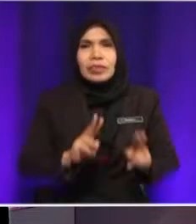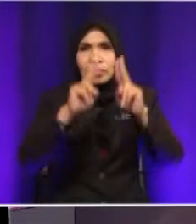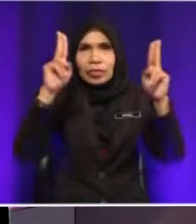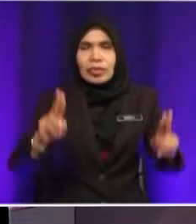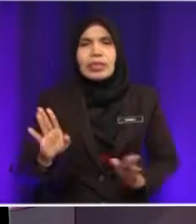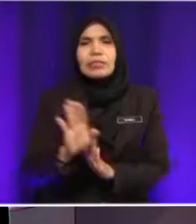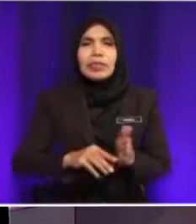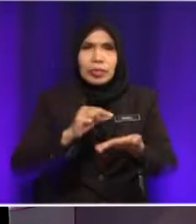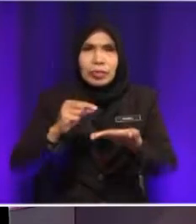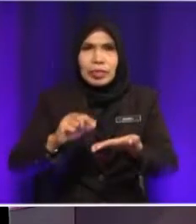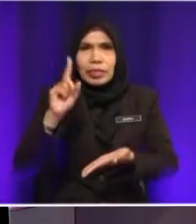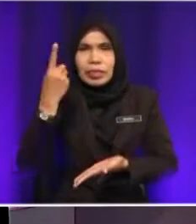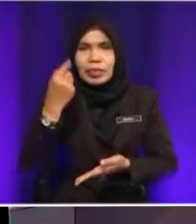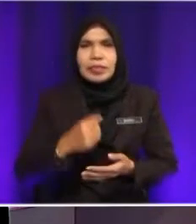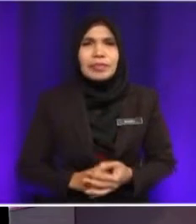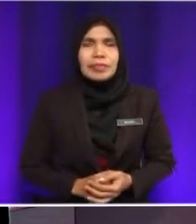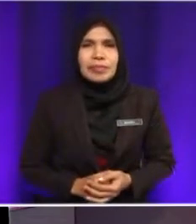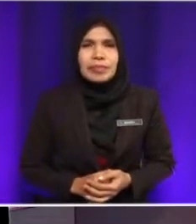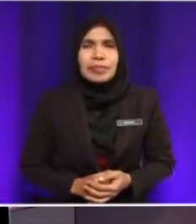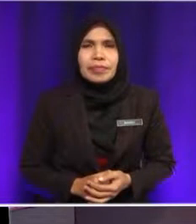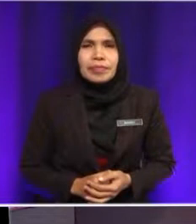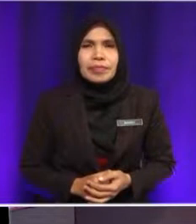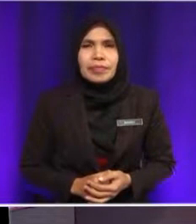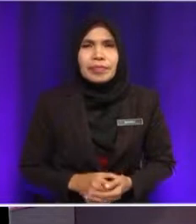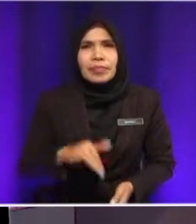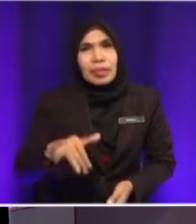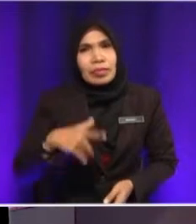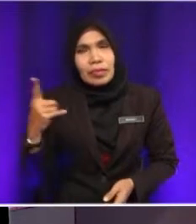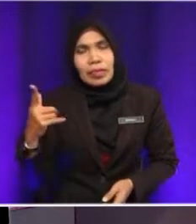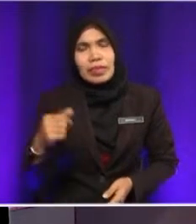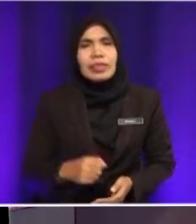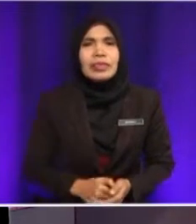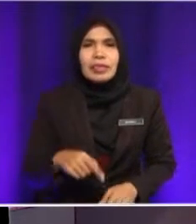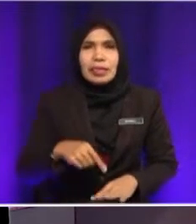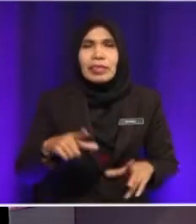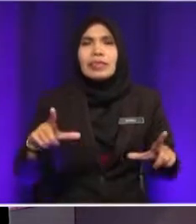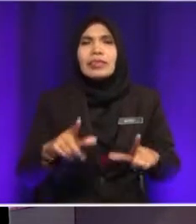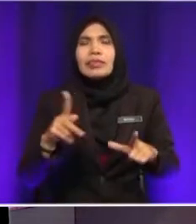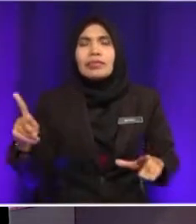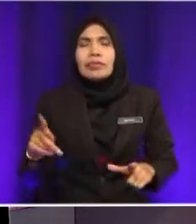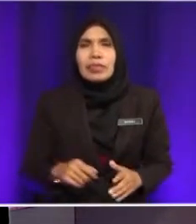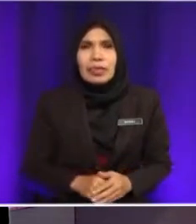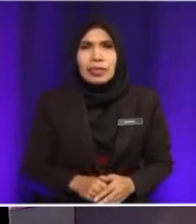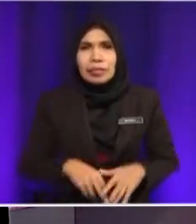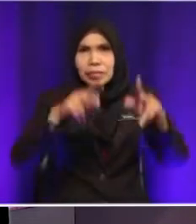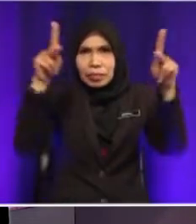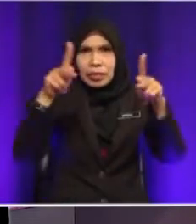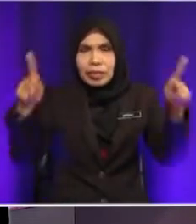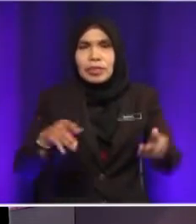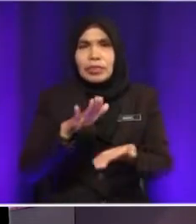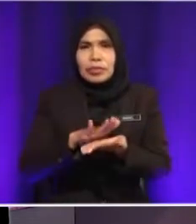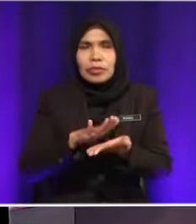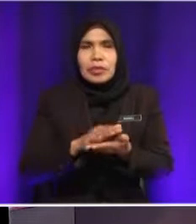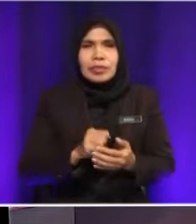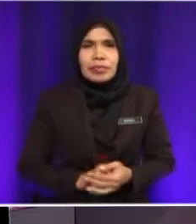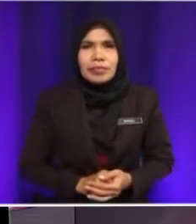mereka lihat komponen lain yang dilakukan ada di peringkat sekolah seni baik tingkat guru-guru dengan murid mereka sendiri